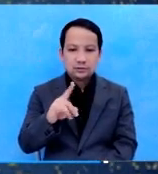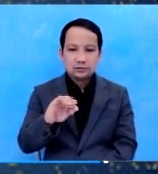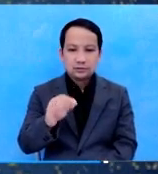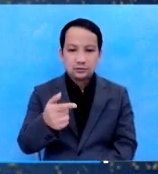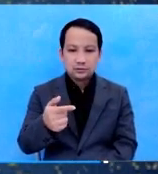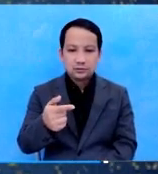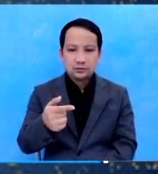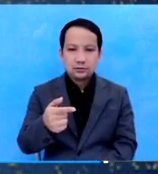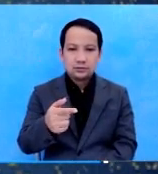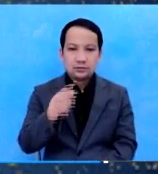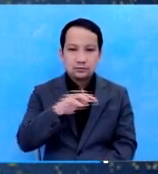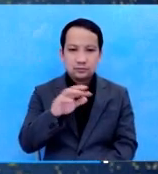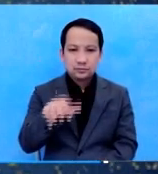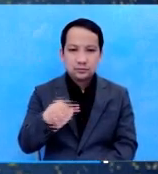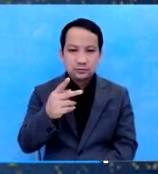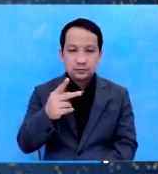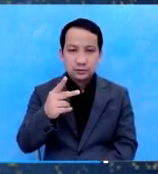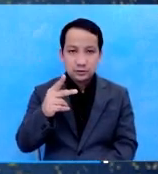55 kilometers siya